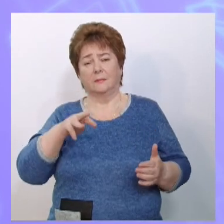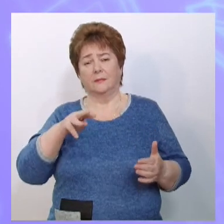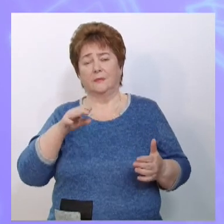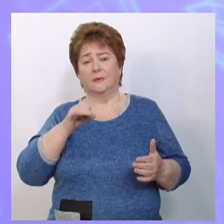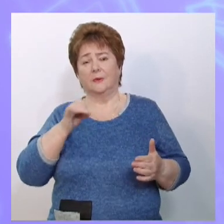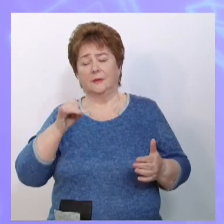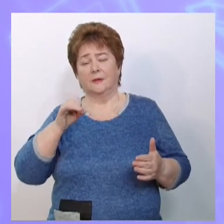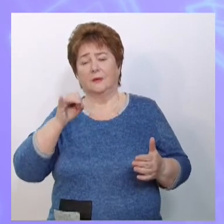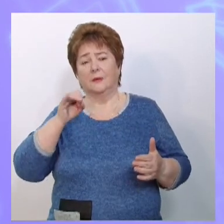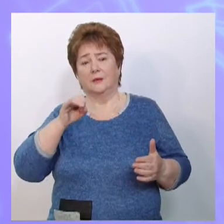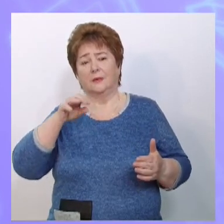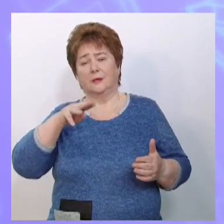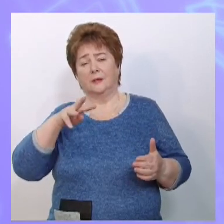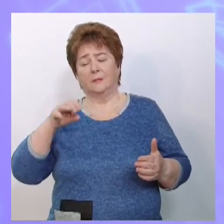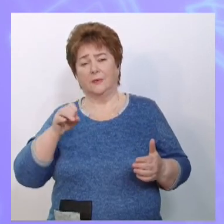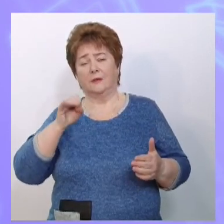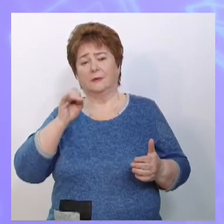и «ими», «ими»?